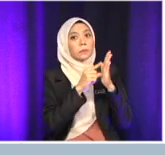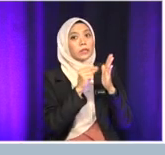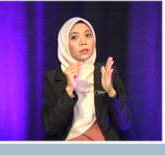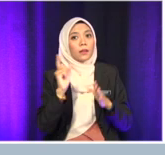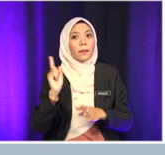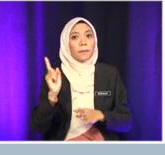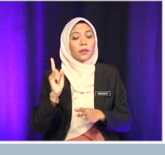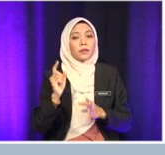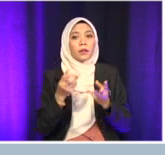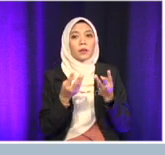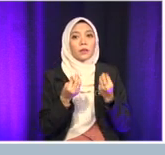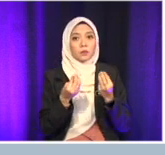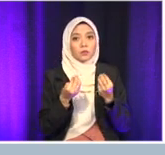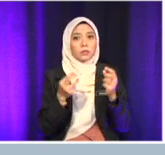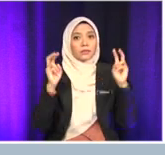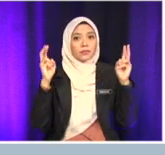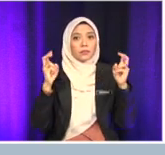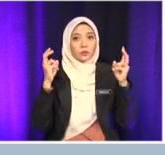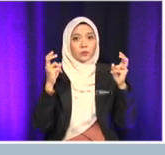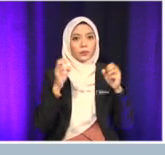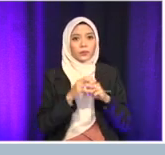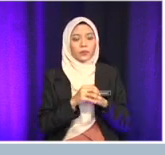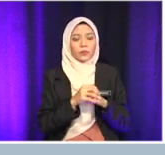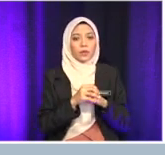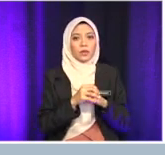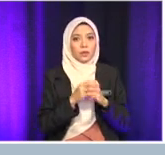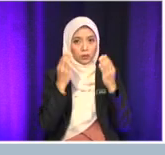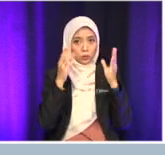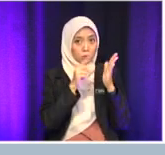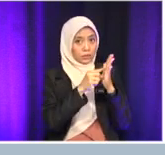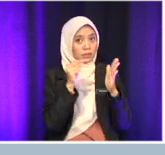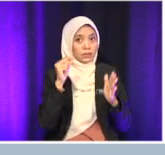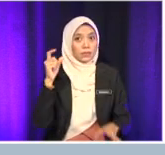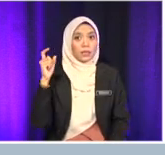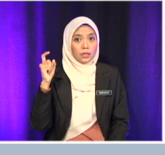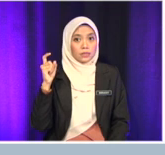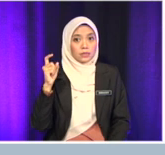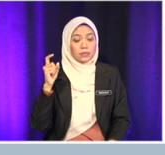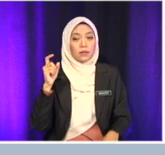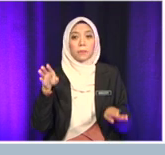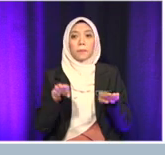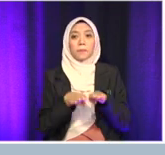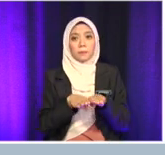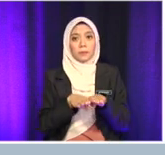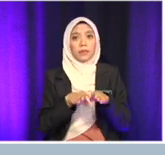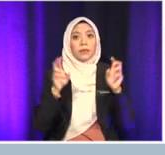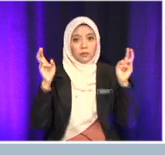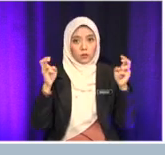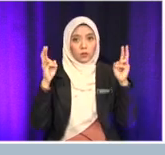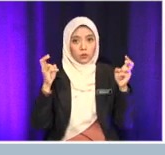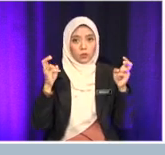jadikan tajuk kalau di sini dijadikan sebagai tajuk maka kita ubah persamaan tadi